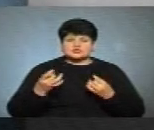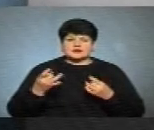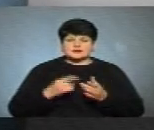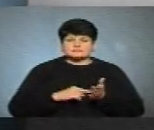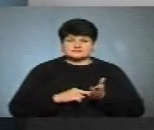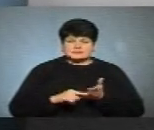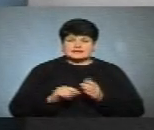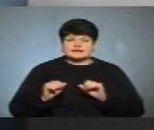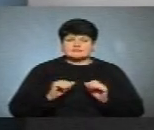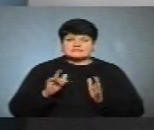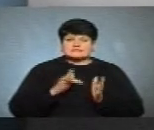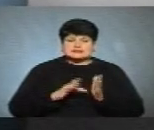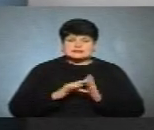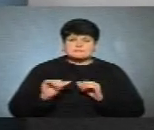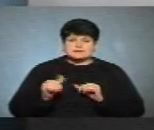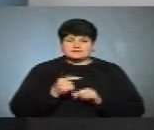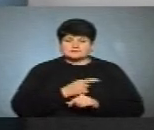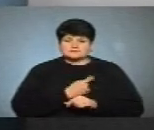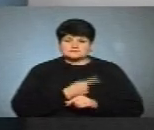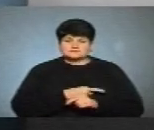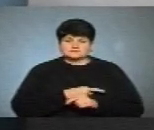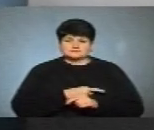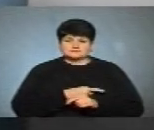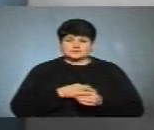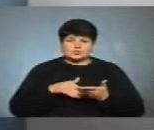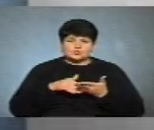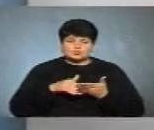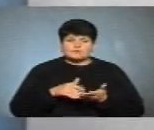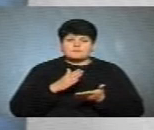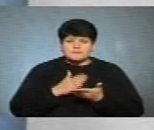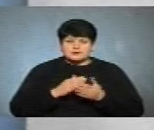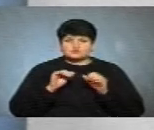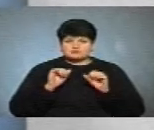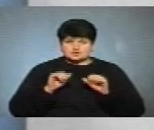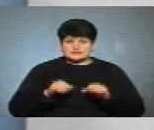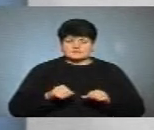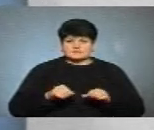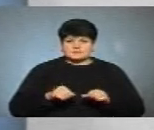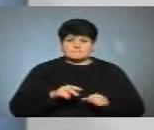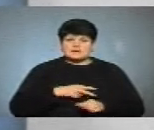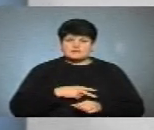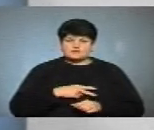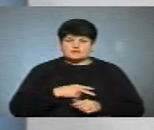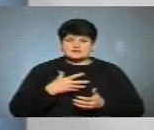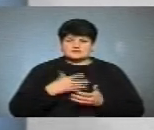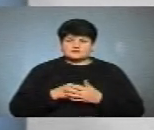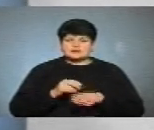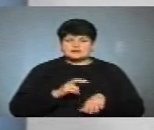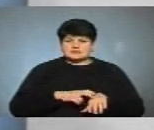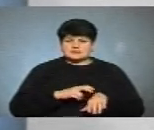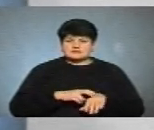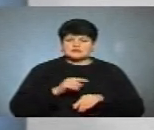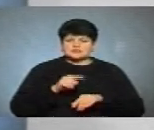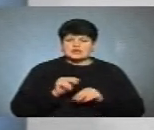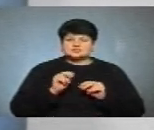що керівники центрів первинної медико-санітарної допомоги мають можливості преміювати своїх лікарів і те, чим